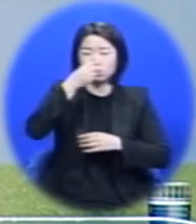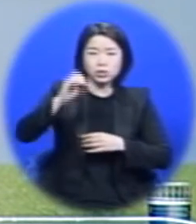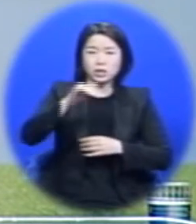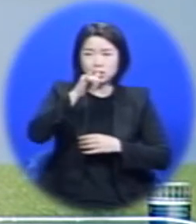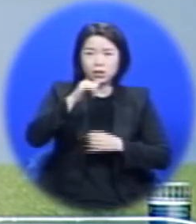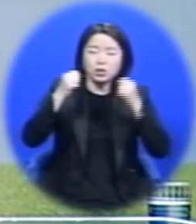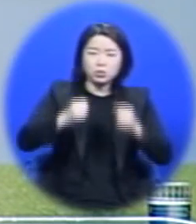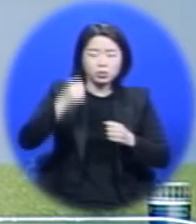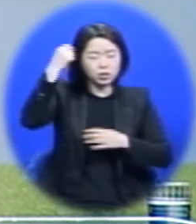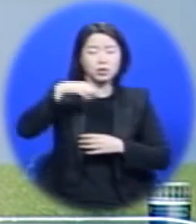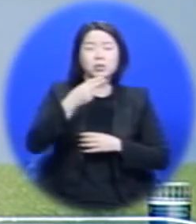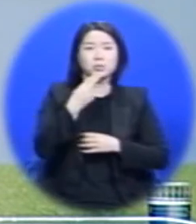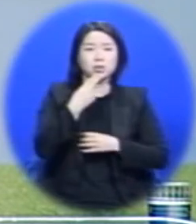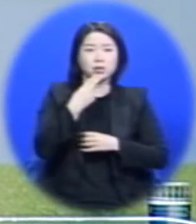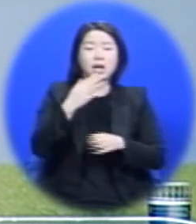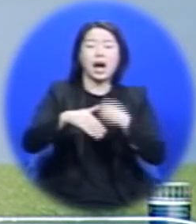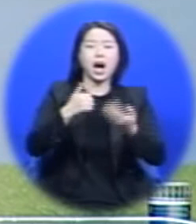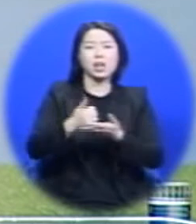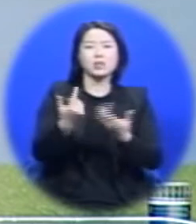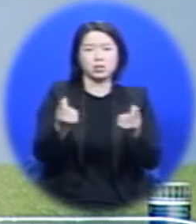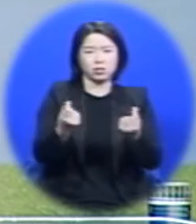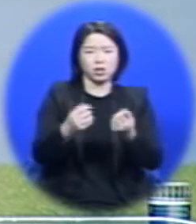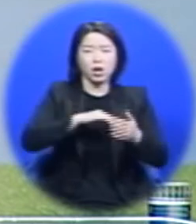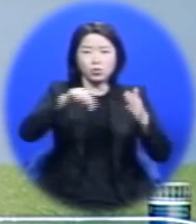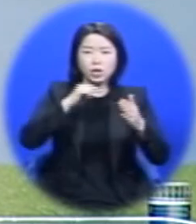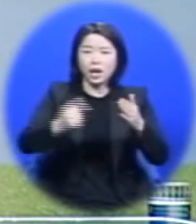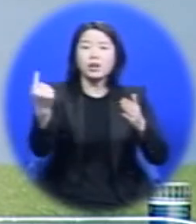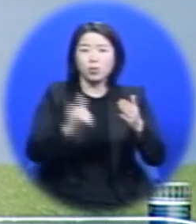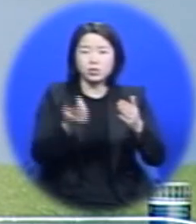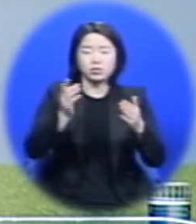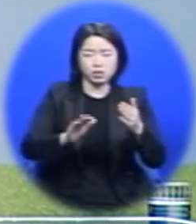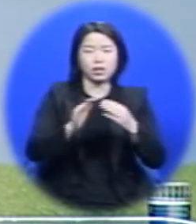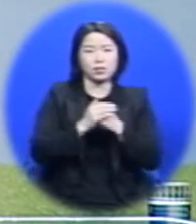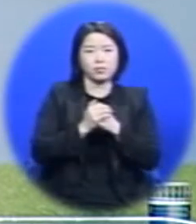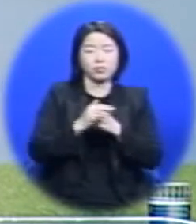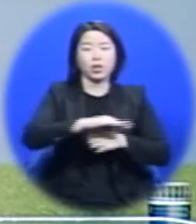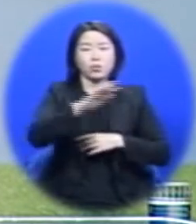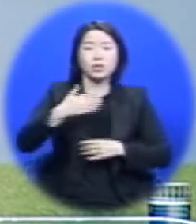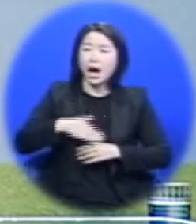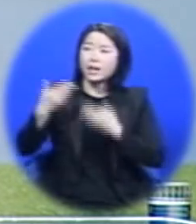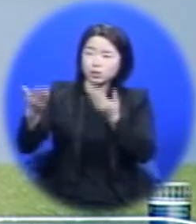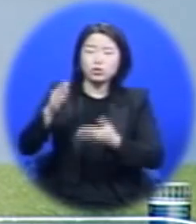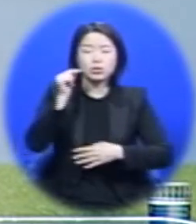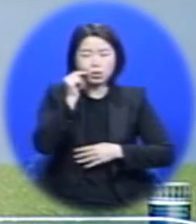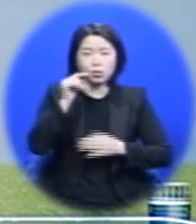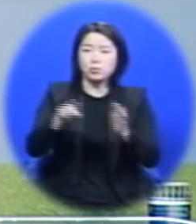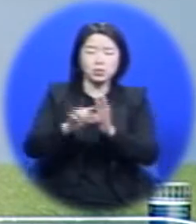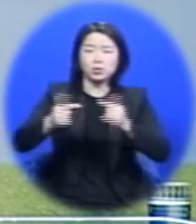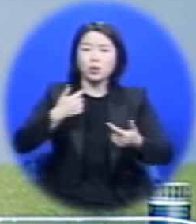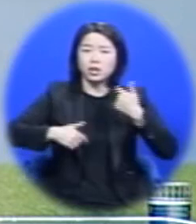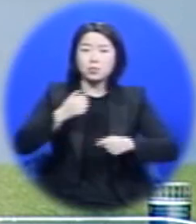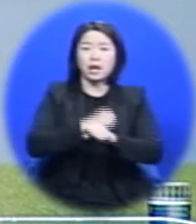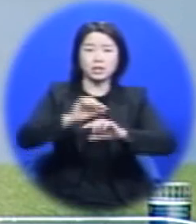존재감이 없어. 하나님이 그러실 때니까 우리 안에 오셨는데 우리가 알아주지도 않고 믿지도 않고